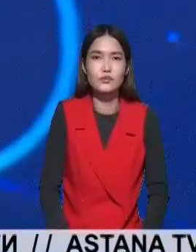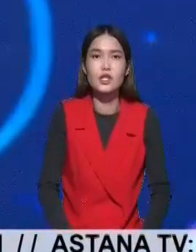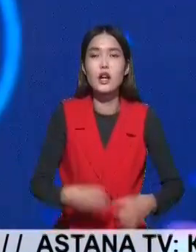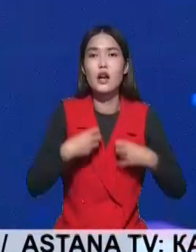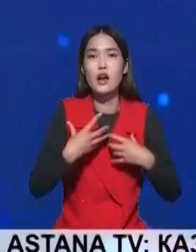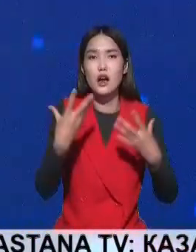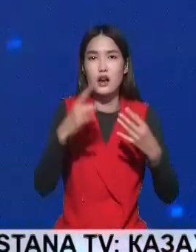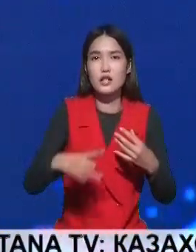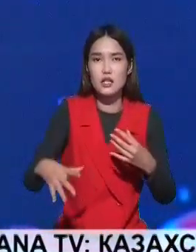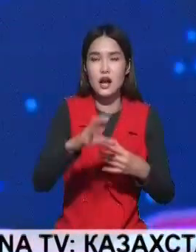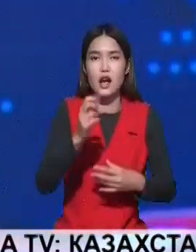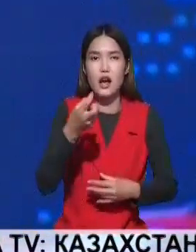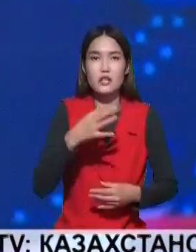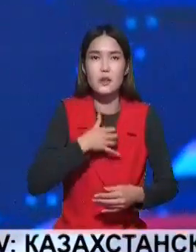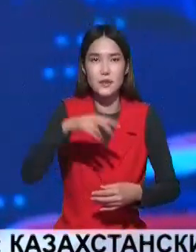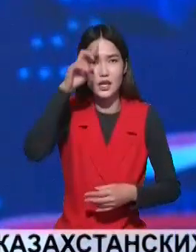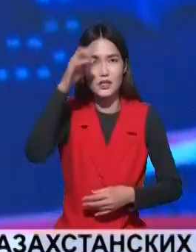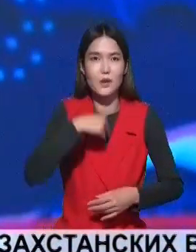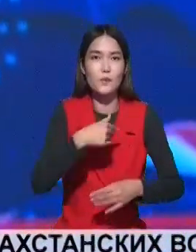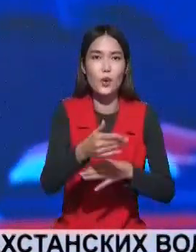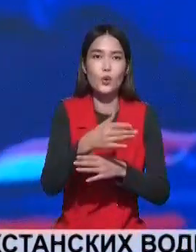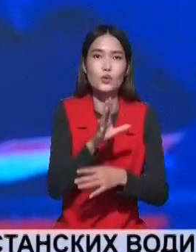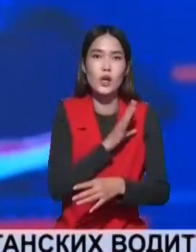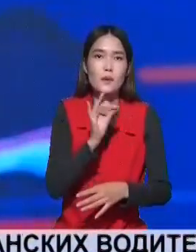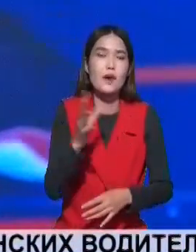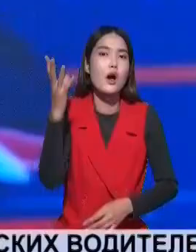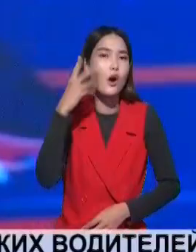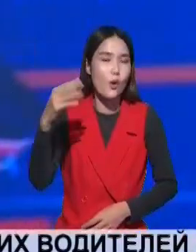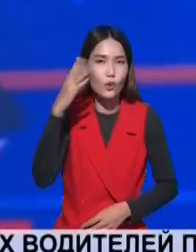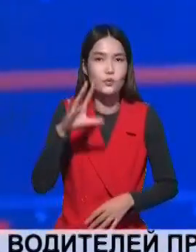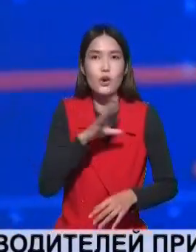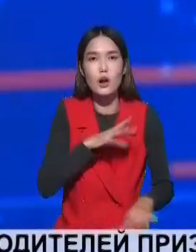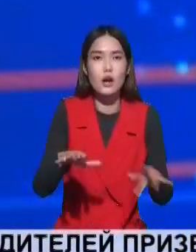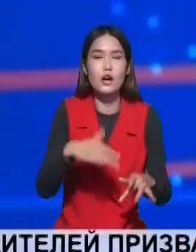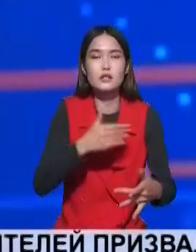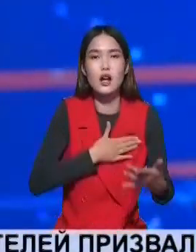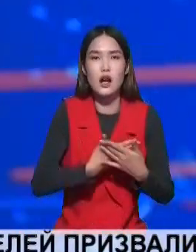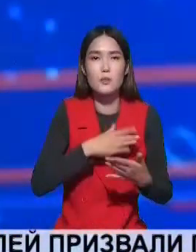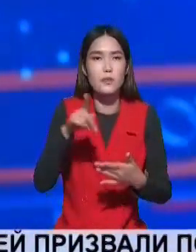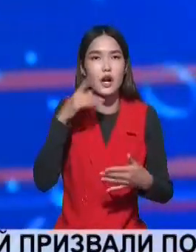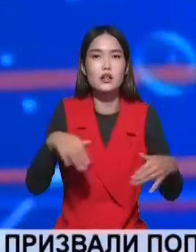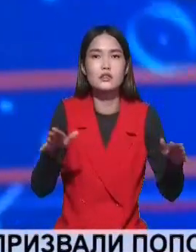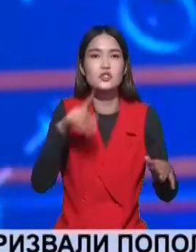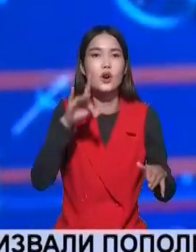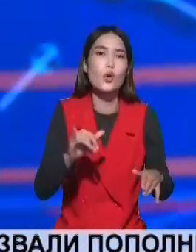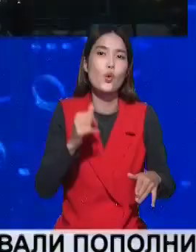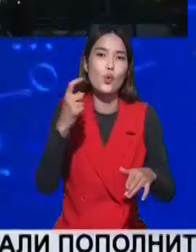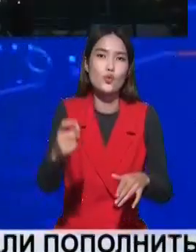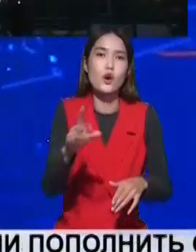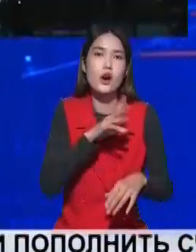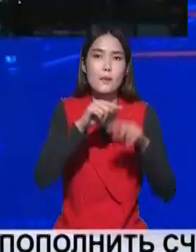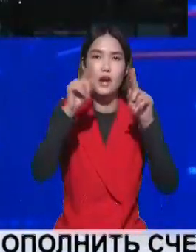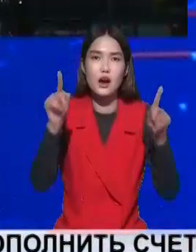В преддверии Дня Республики акция «Менің елім, менің туым» прошла и в Алматы. Организовали ее активисты молодежного крыла «Жастаруха». В